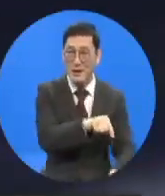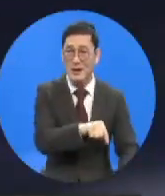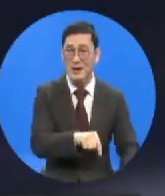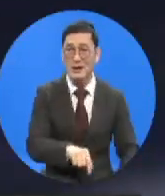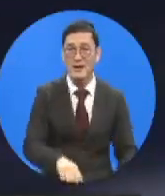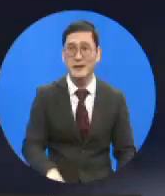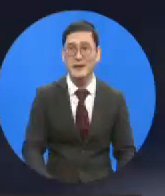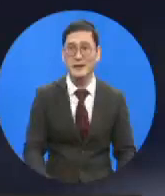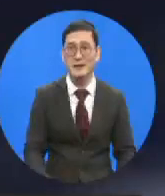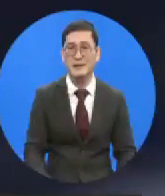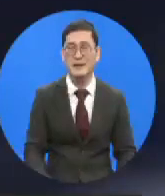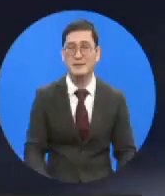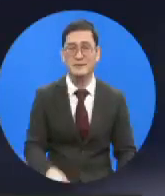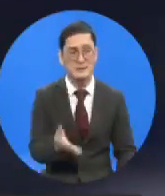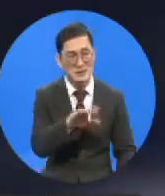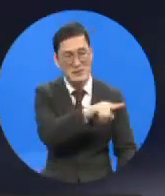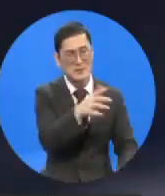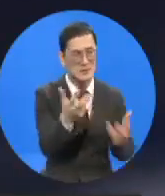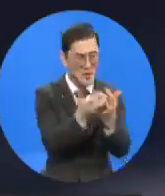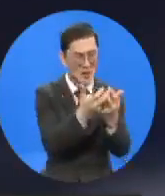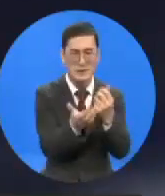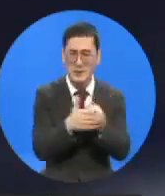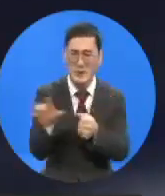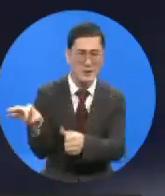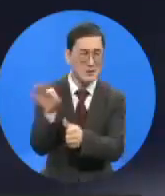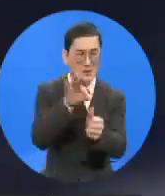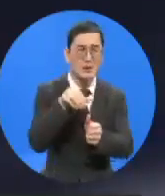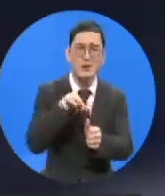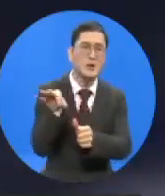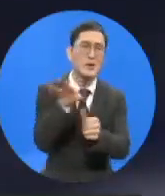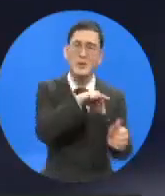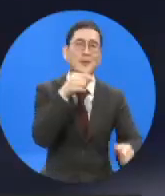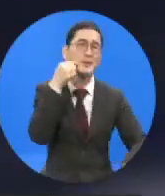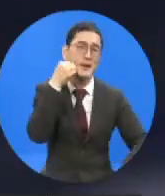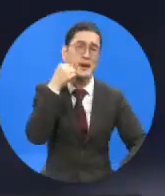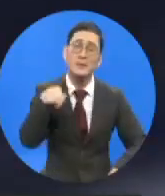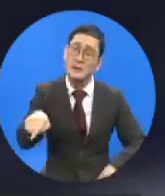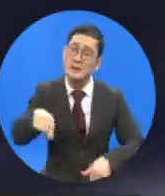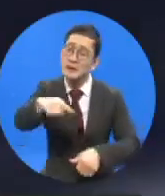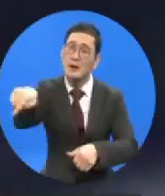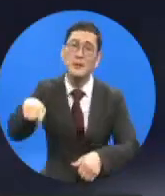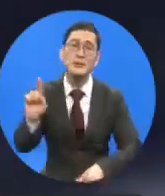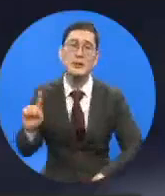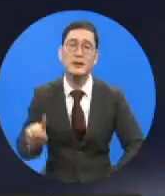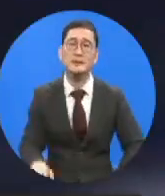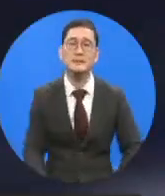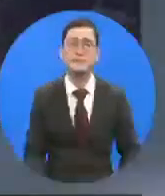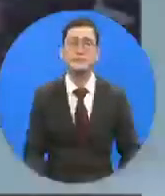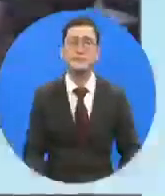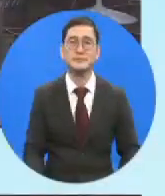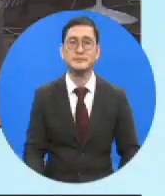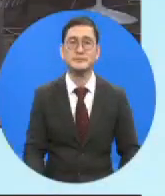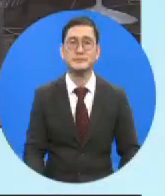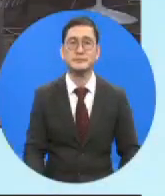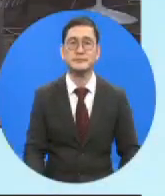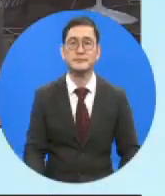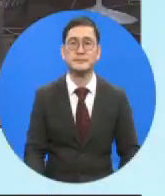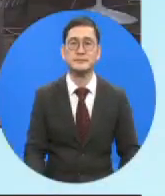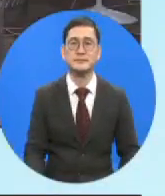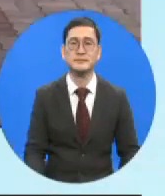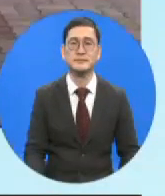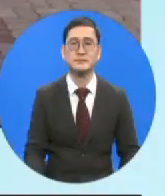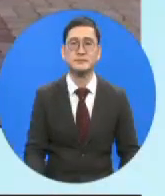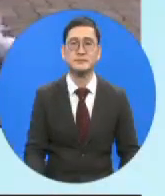다 보내게 돼 있는데 시설이 모자라서 못 가는 것이거든요. 네. 그래서 이런 특단의 대책이 필요한 것이 환자가 많이 발생했을 때에는